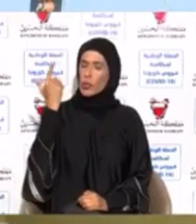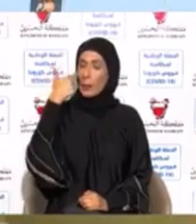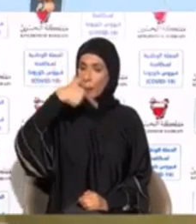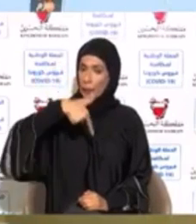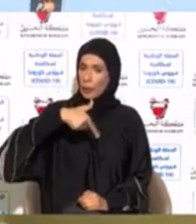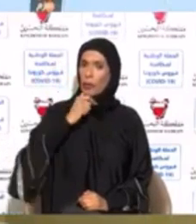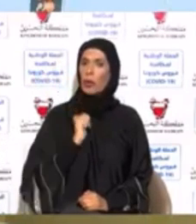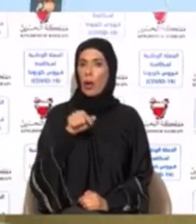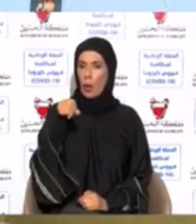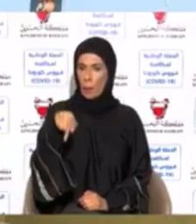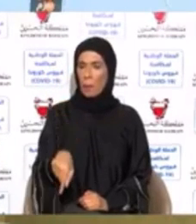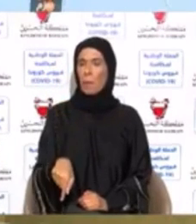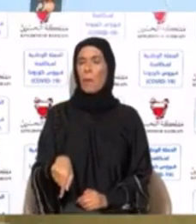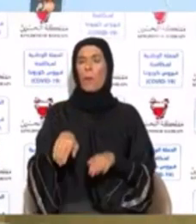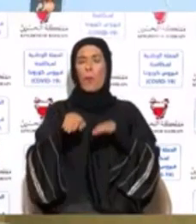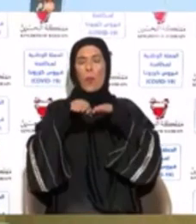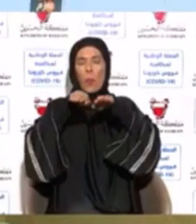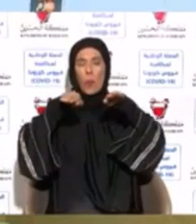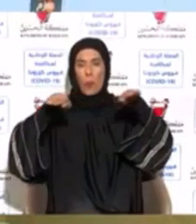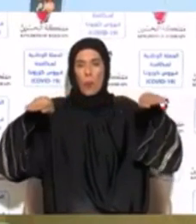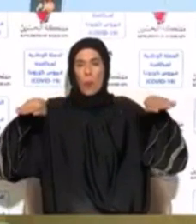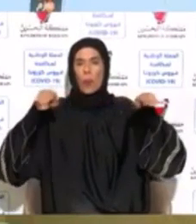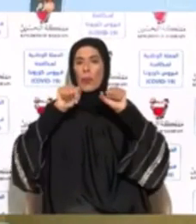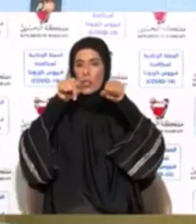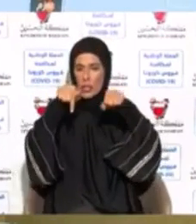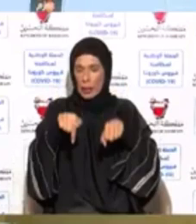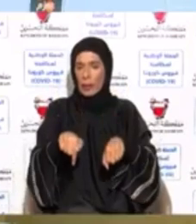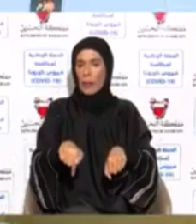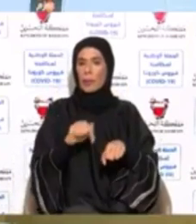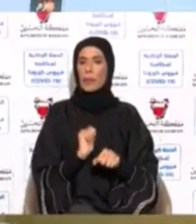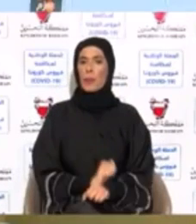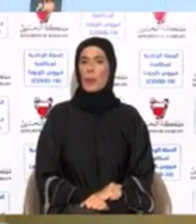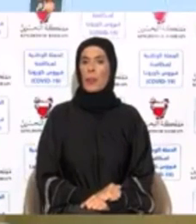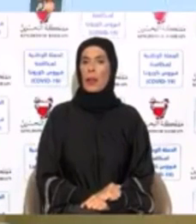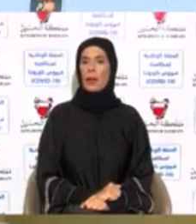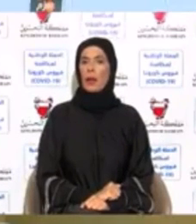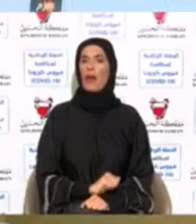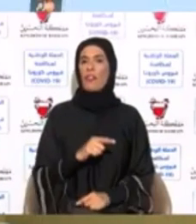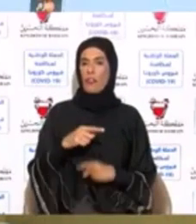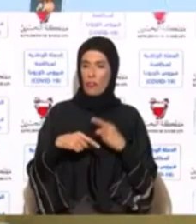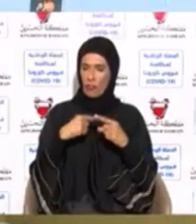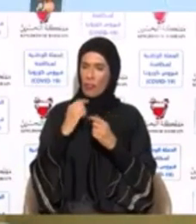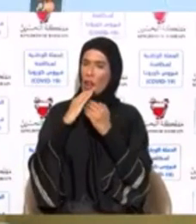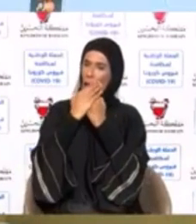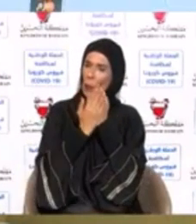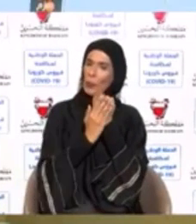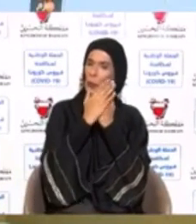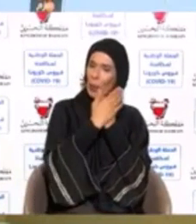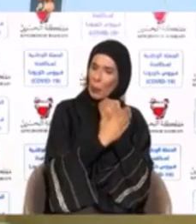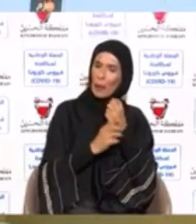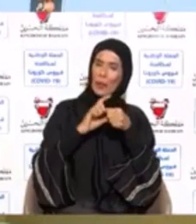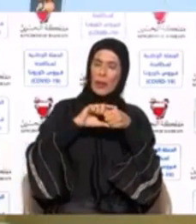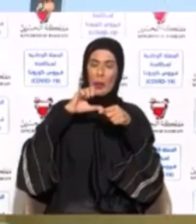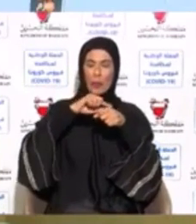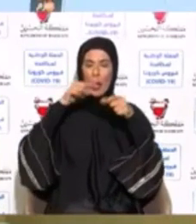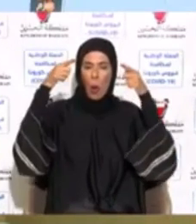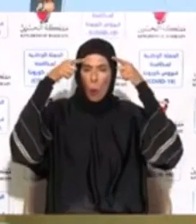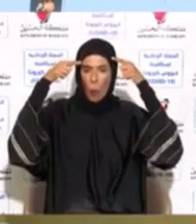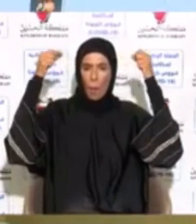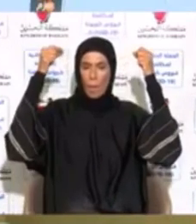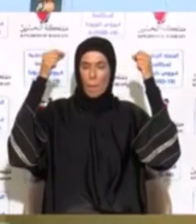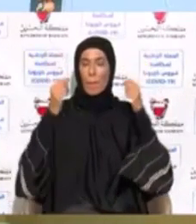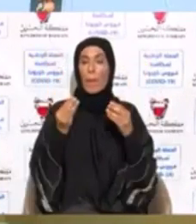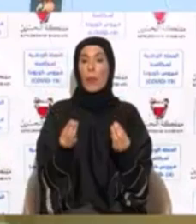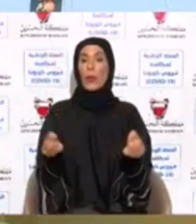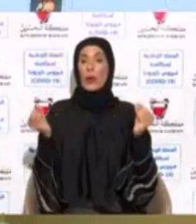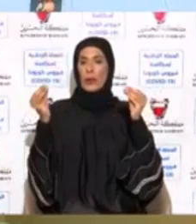حالة هم حالتهم مستقرة وموجودين يتلقون العناية المستمرة من قبل الطواقم الطبية والتمريضية،